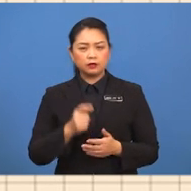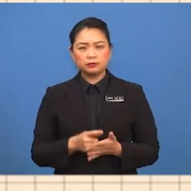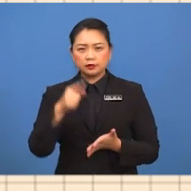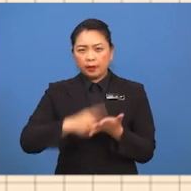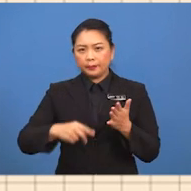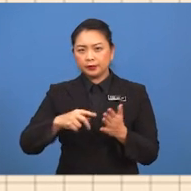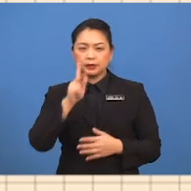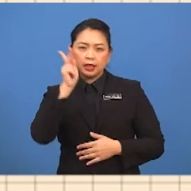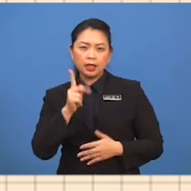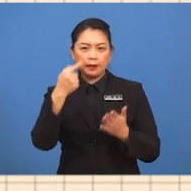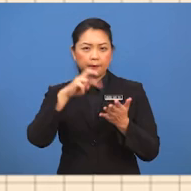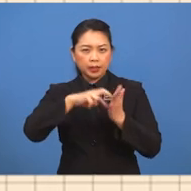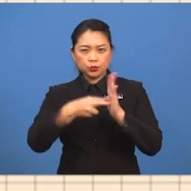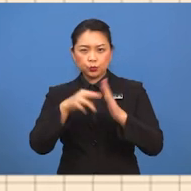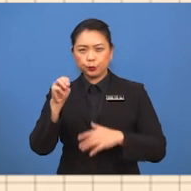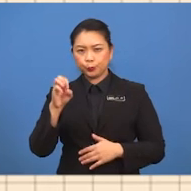apakah maksud mod.